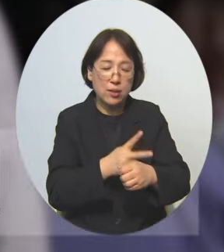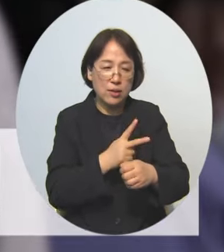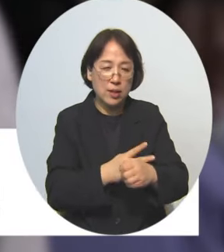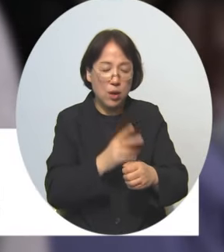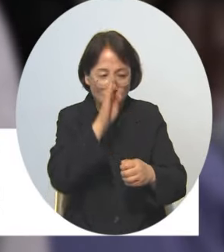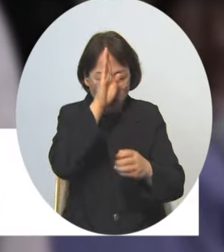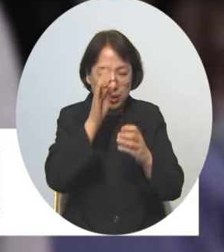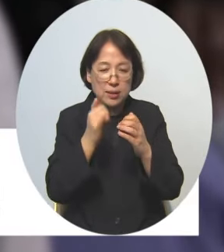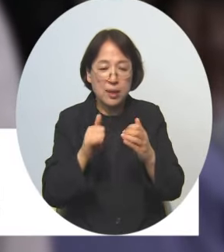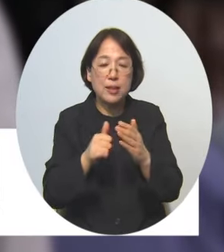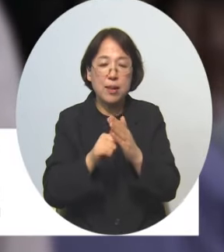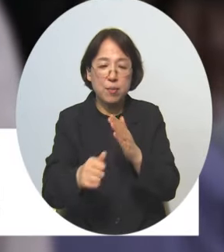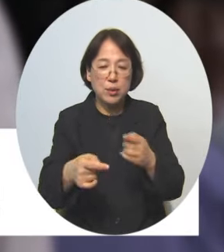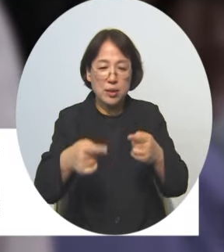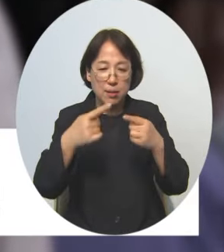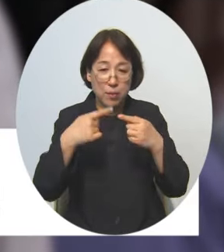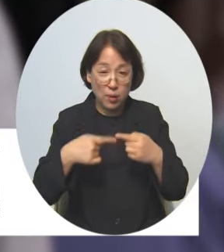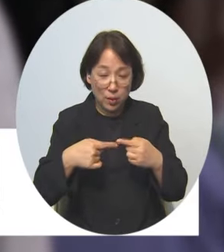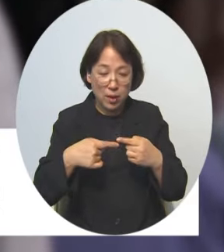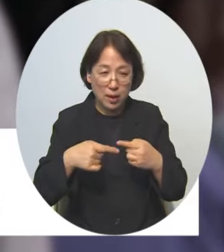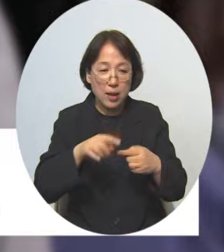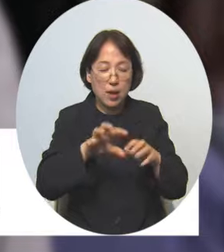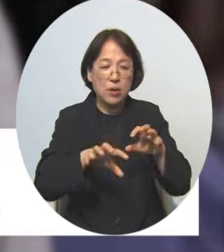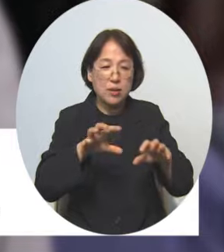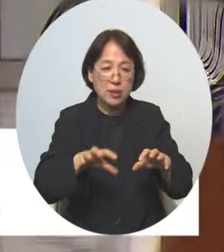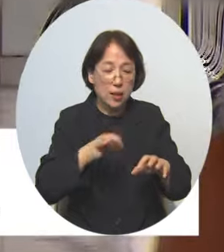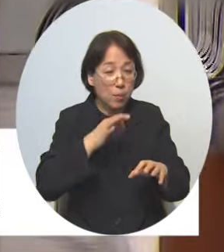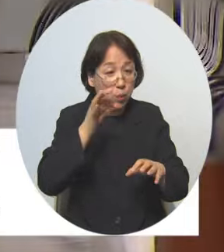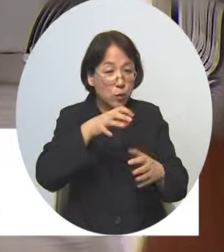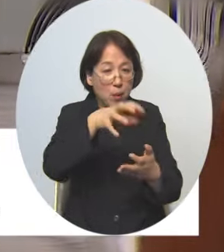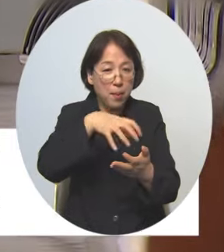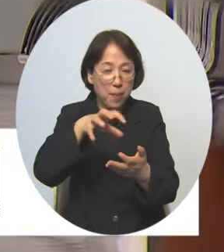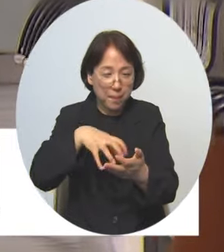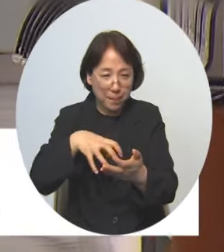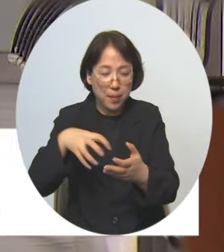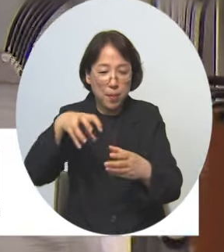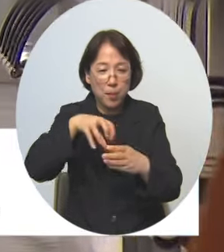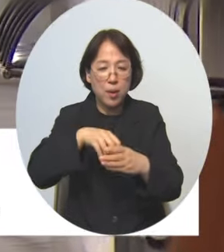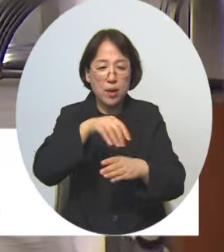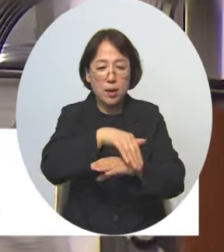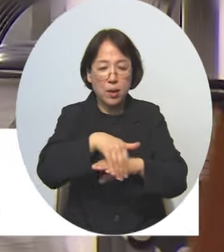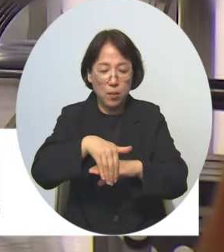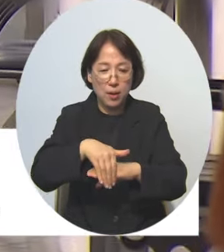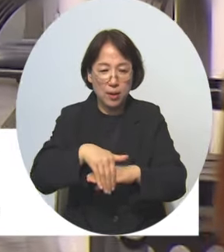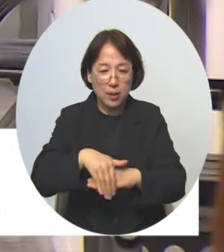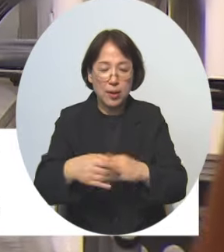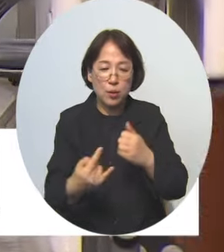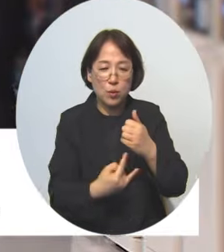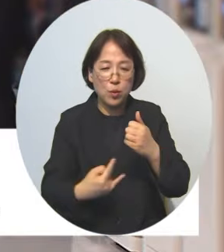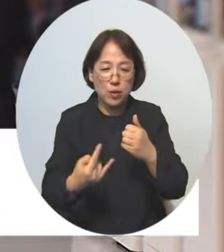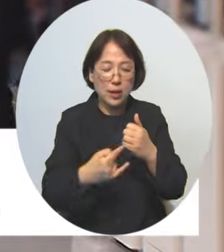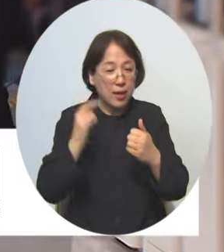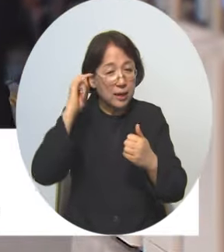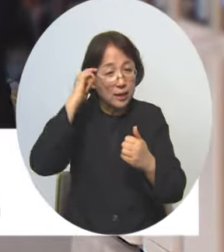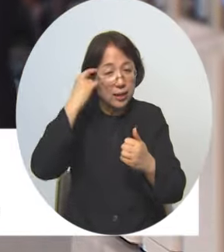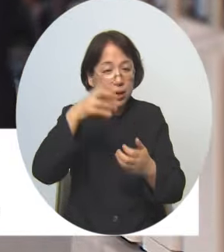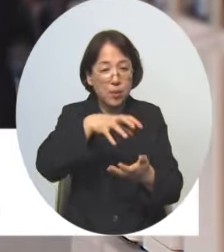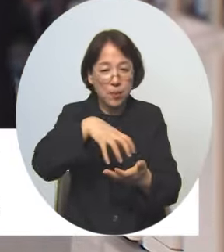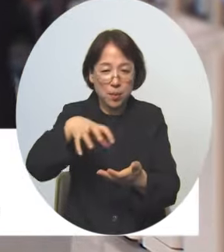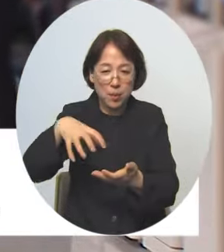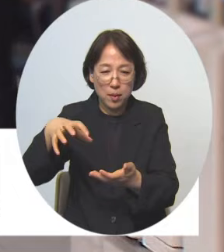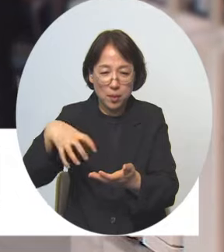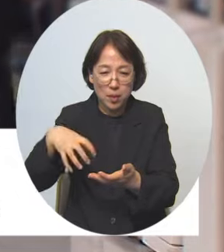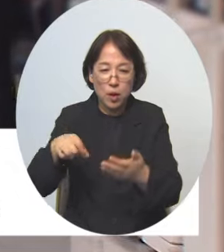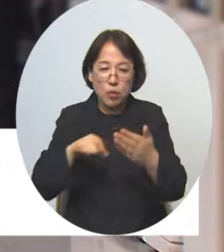참여해 현장의 목소리를 반영할 방침입니다. 특위는 각계 의견을 수렴해 오는 9월까지 의료인력 수급